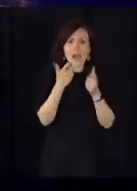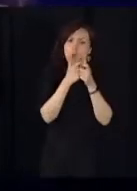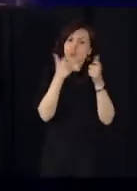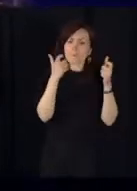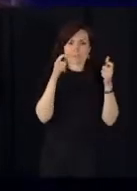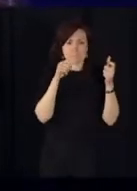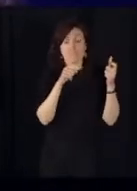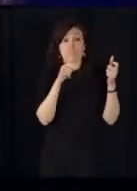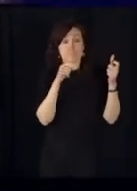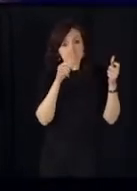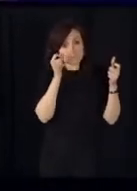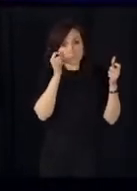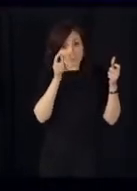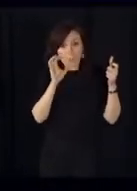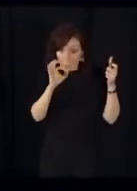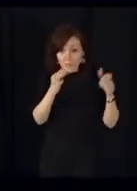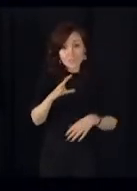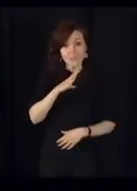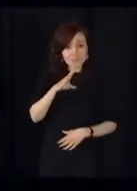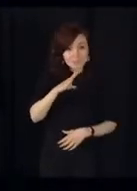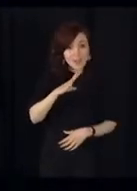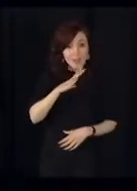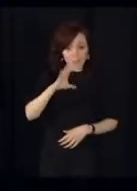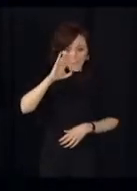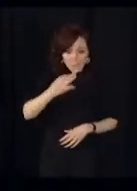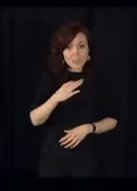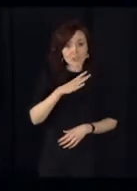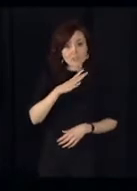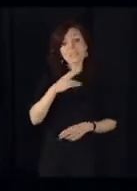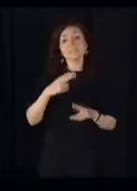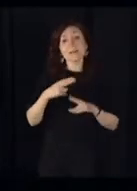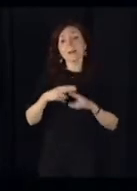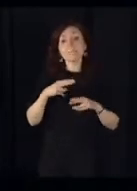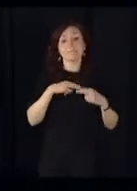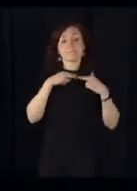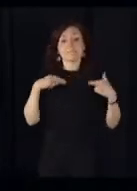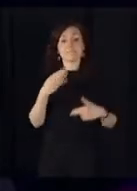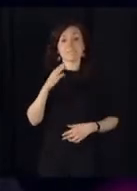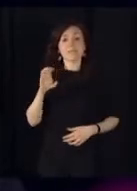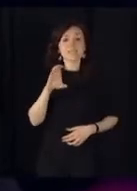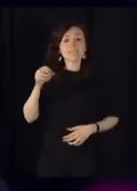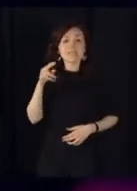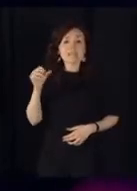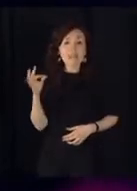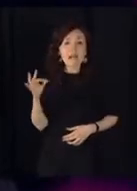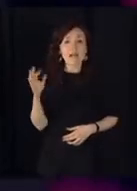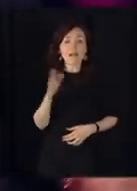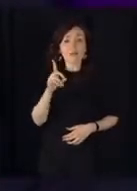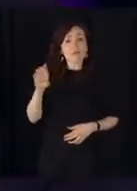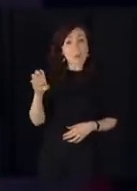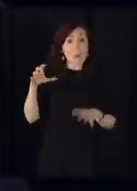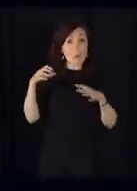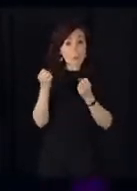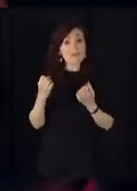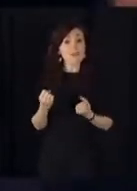inattendu. Eh bien, ça existe. Ça existe et ça s'appelle le mécénat de compétences. Ça permet